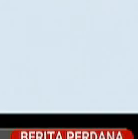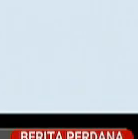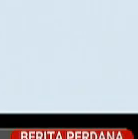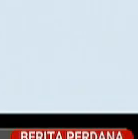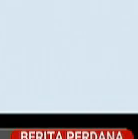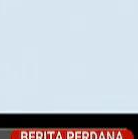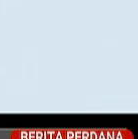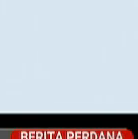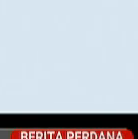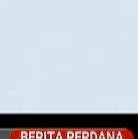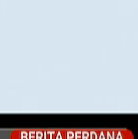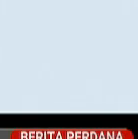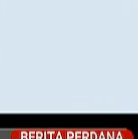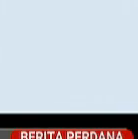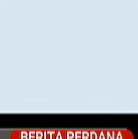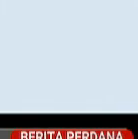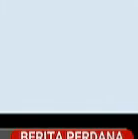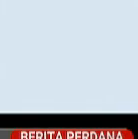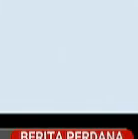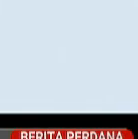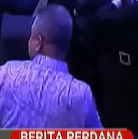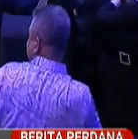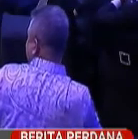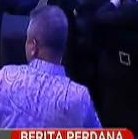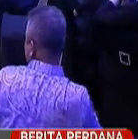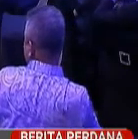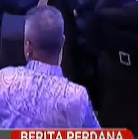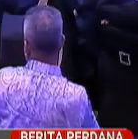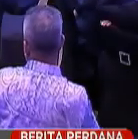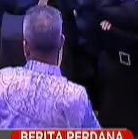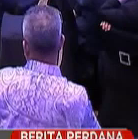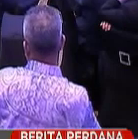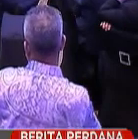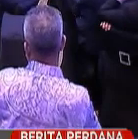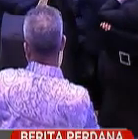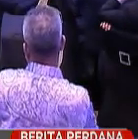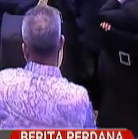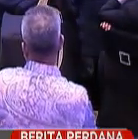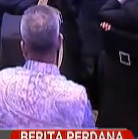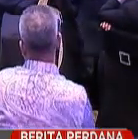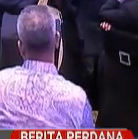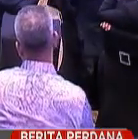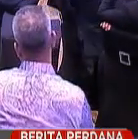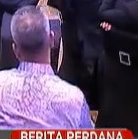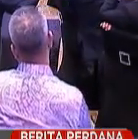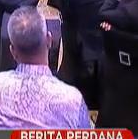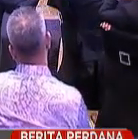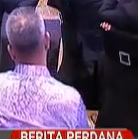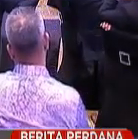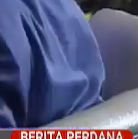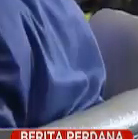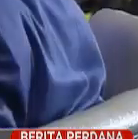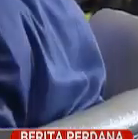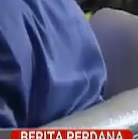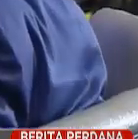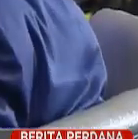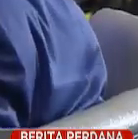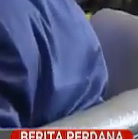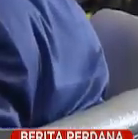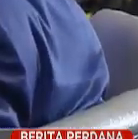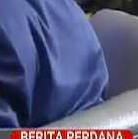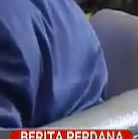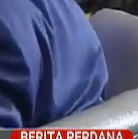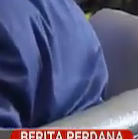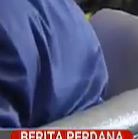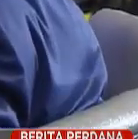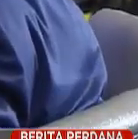Malaysia, progressing humanity. There it is, ladies and gentlemen, the power of 5G Malaysia.